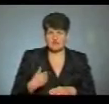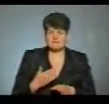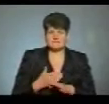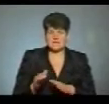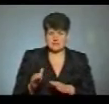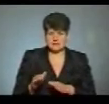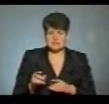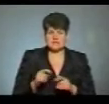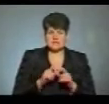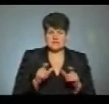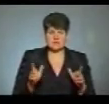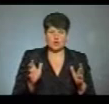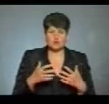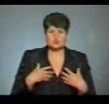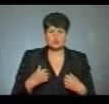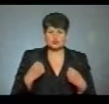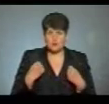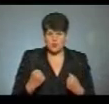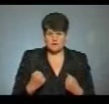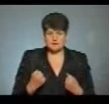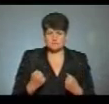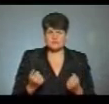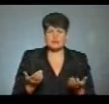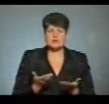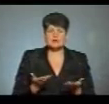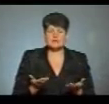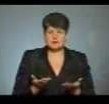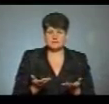виділили на заклади охорони здоров'я, які